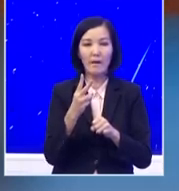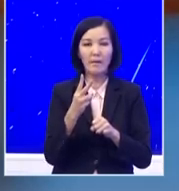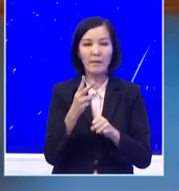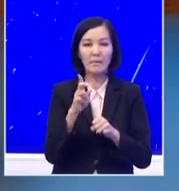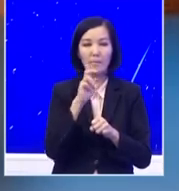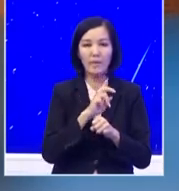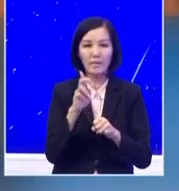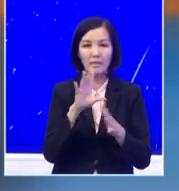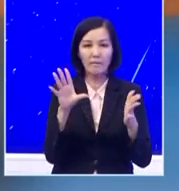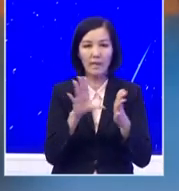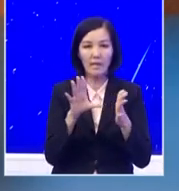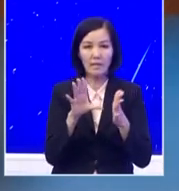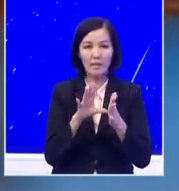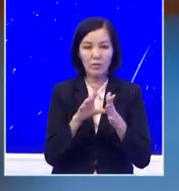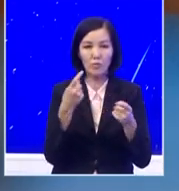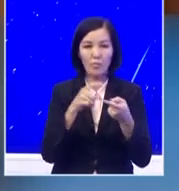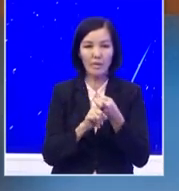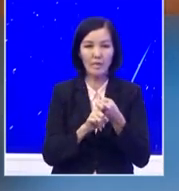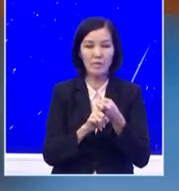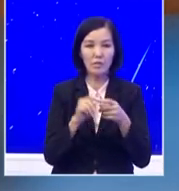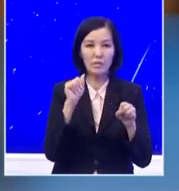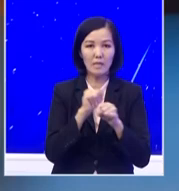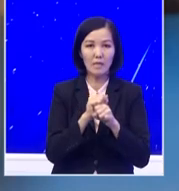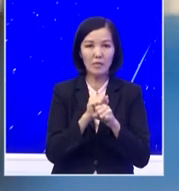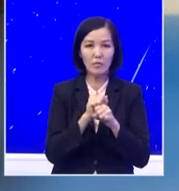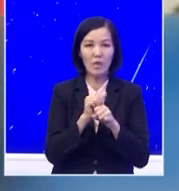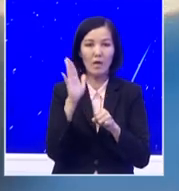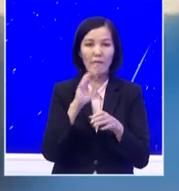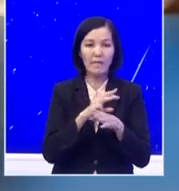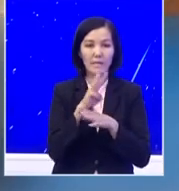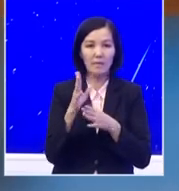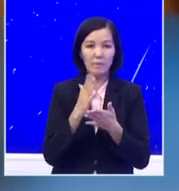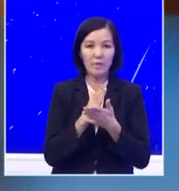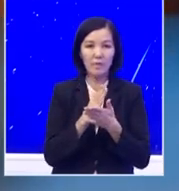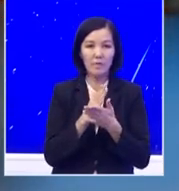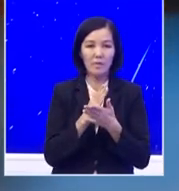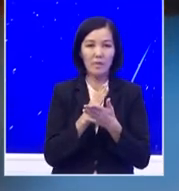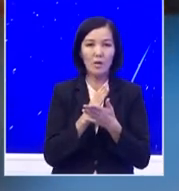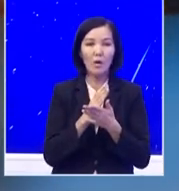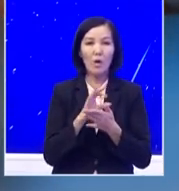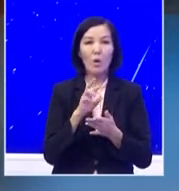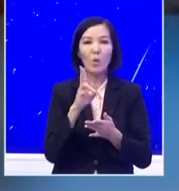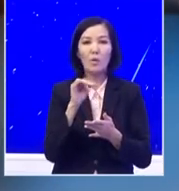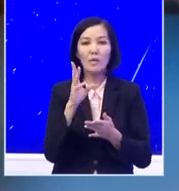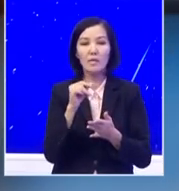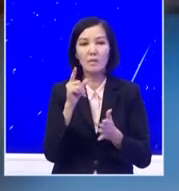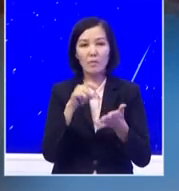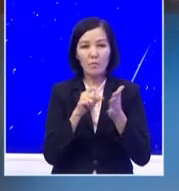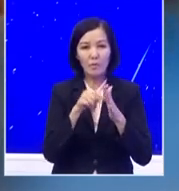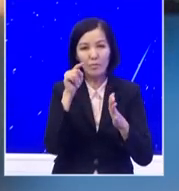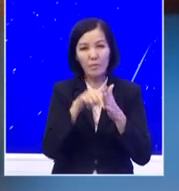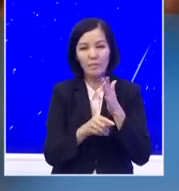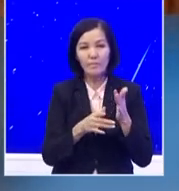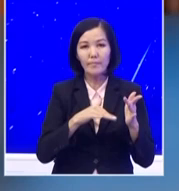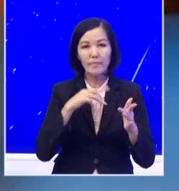бензиновых электрогенератора, чтобы подключить насосную станцию и систему водоснабжения. Окись углерода попала в номера. По